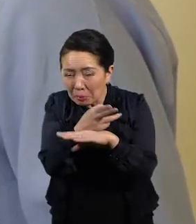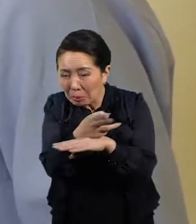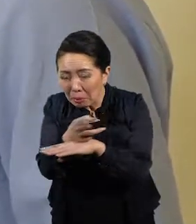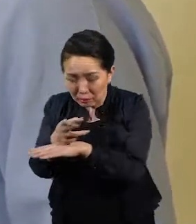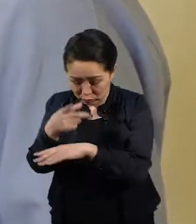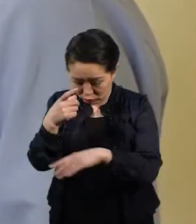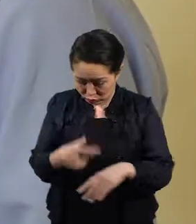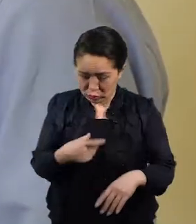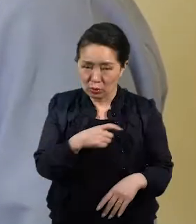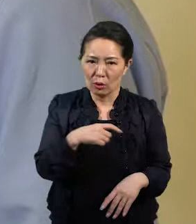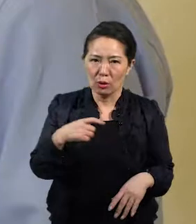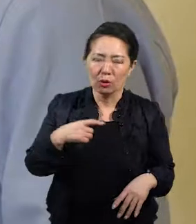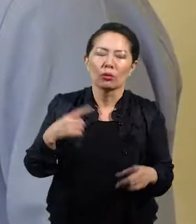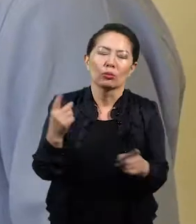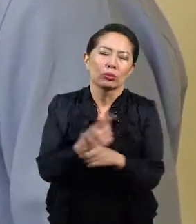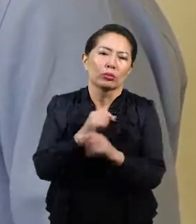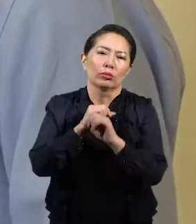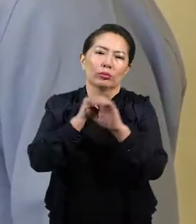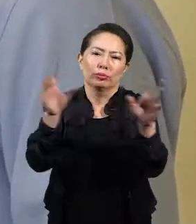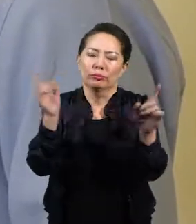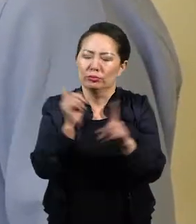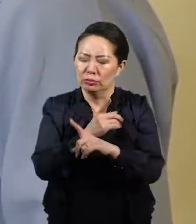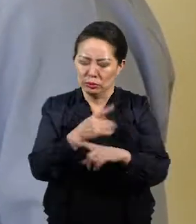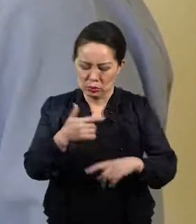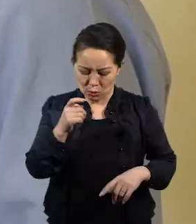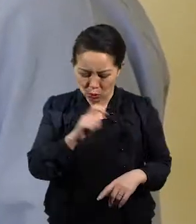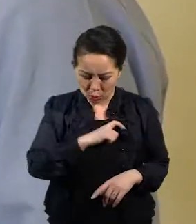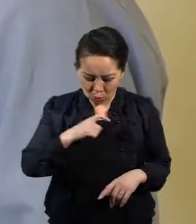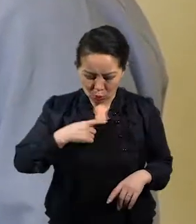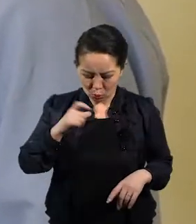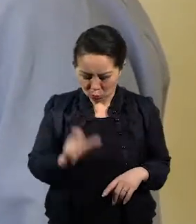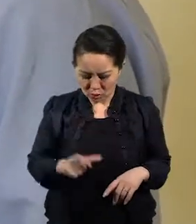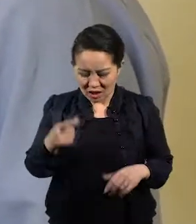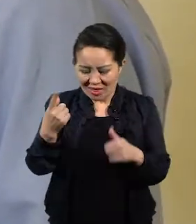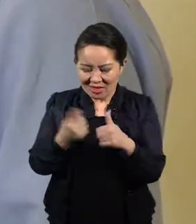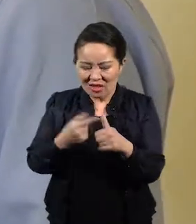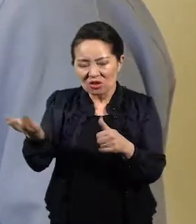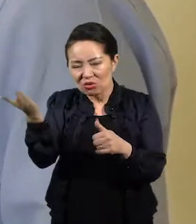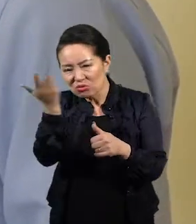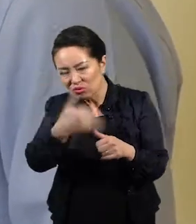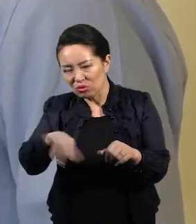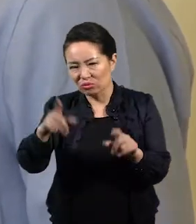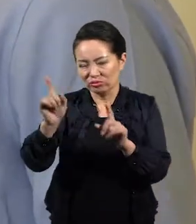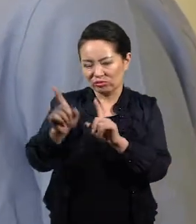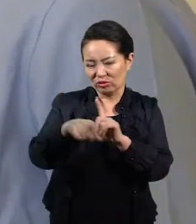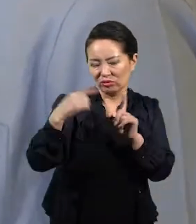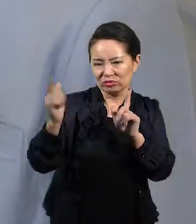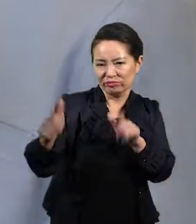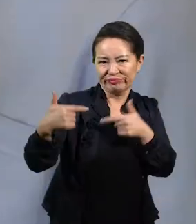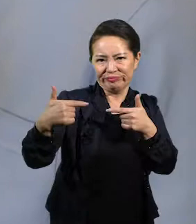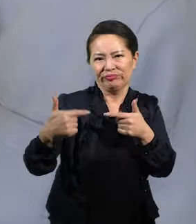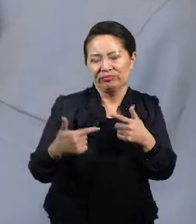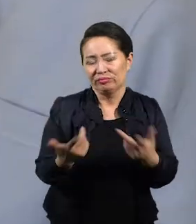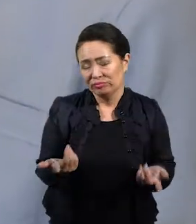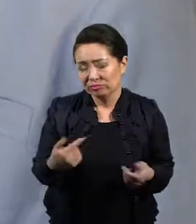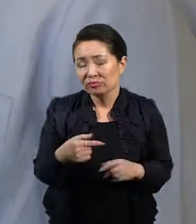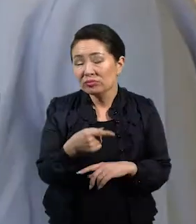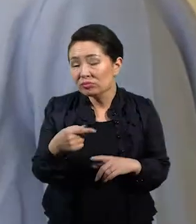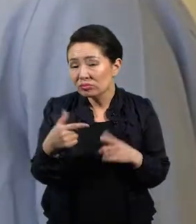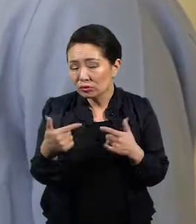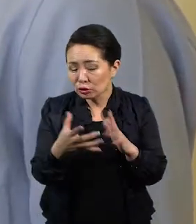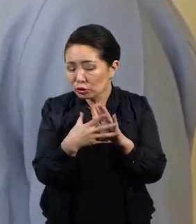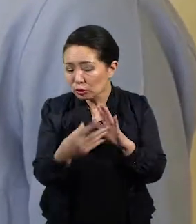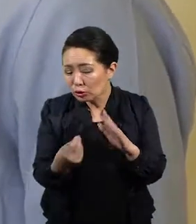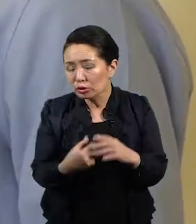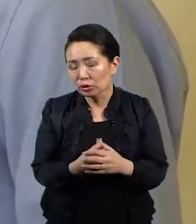тараадаг нь бол буруу. Хувь хүний нэр хүндэд шууд сөргөөр нөлөөлж түүнээс л